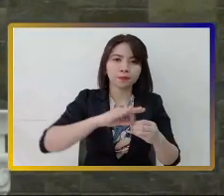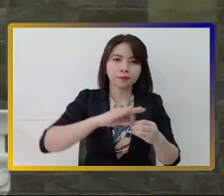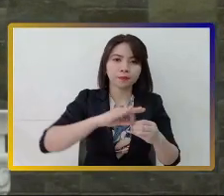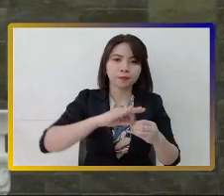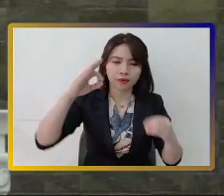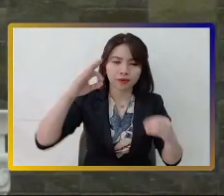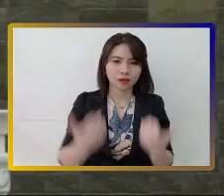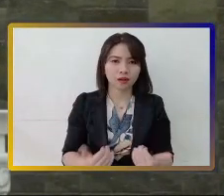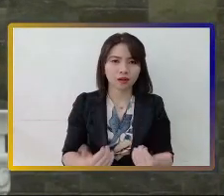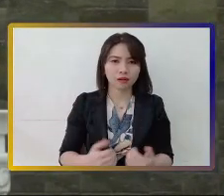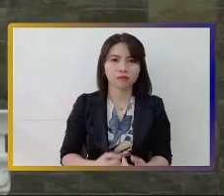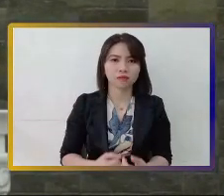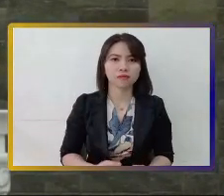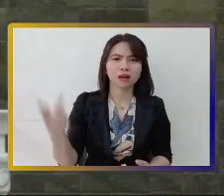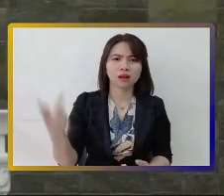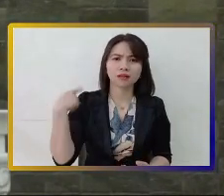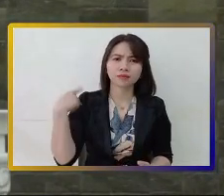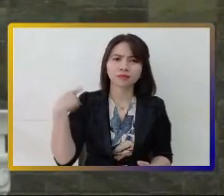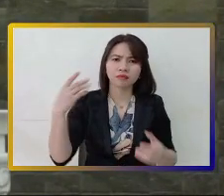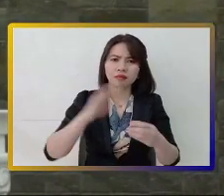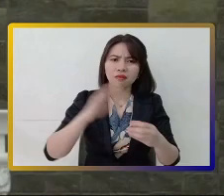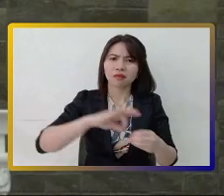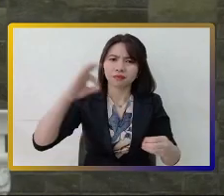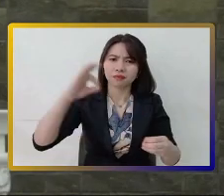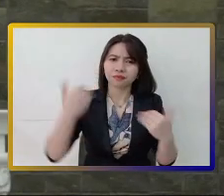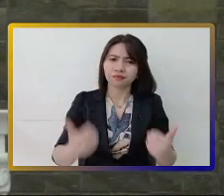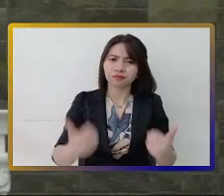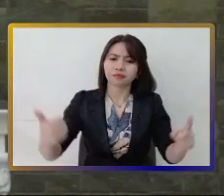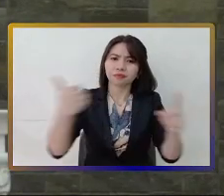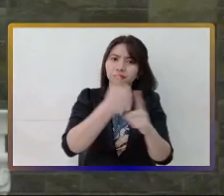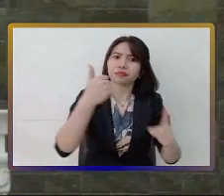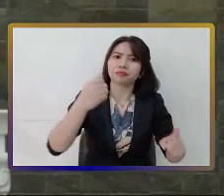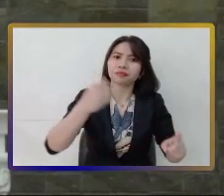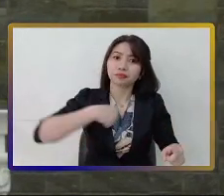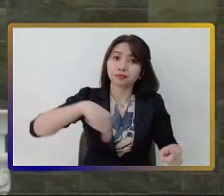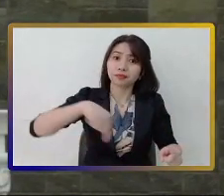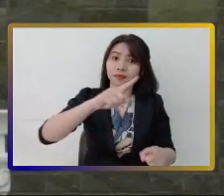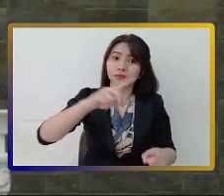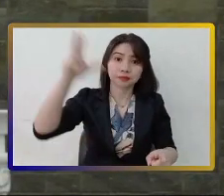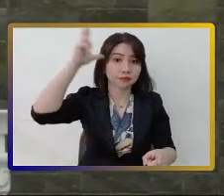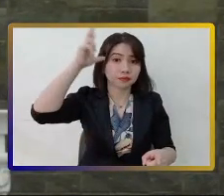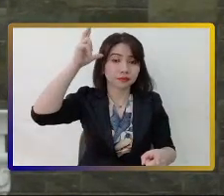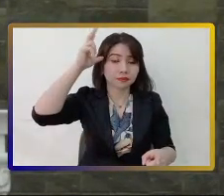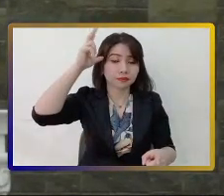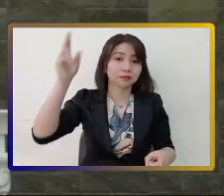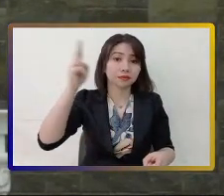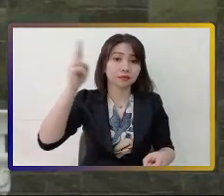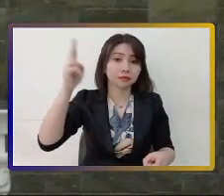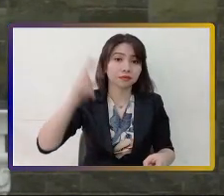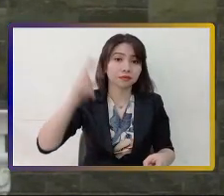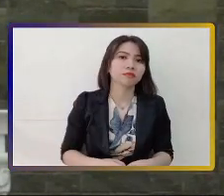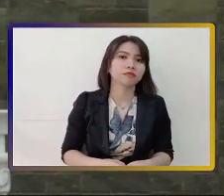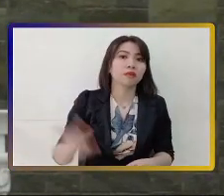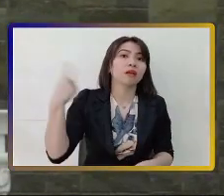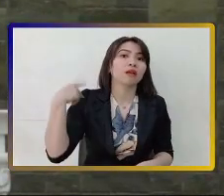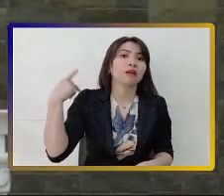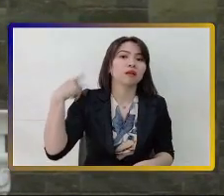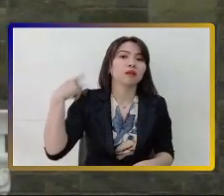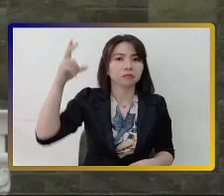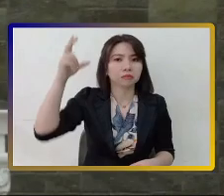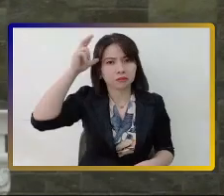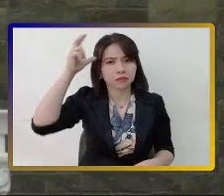There are so many spirits that is attacking, that the devil is using to attack us. The spirit of envy.